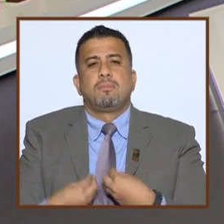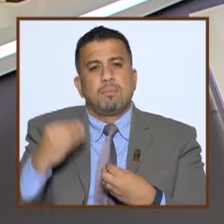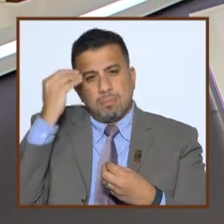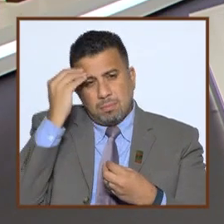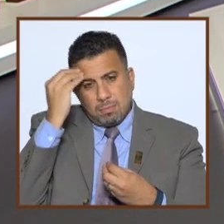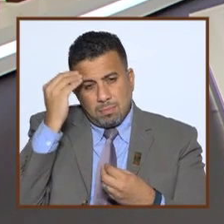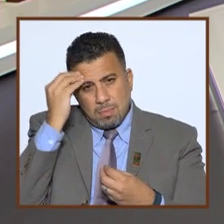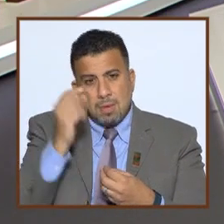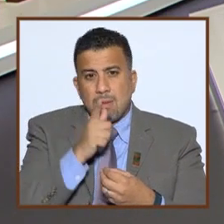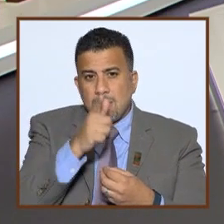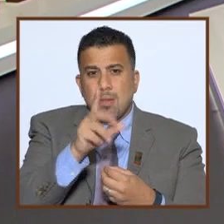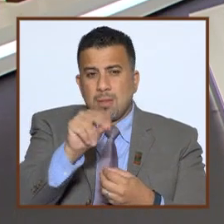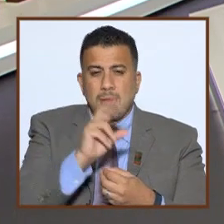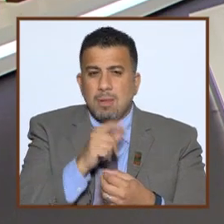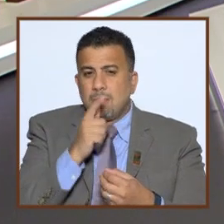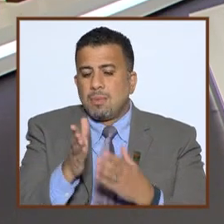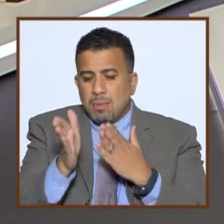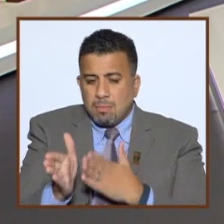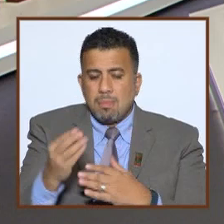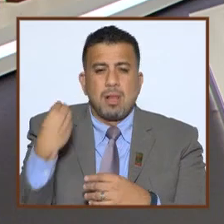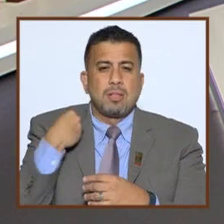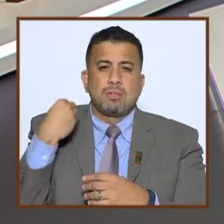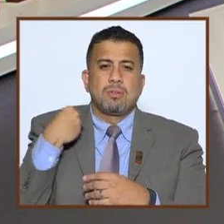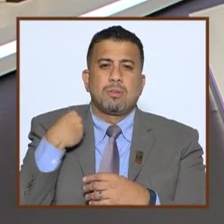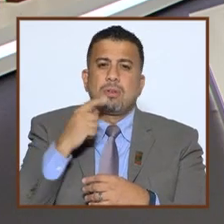يستمعون الى القول فيتبعون احسنه